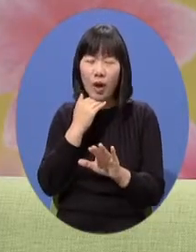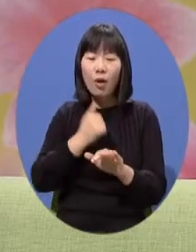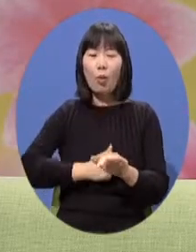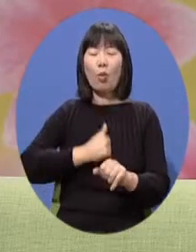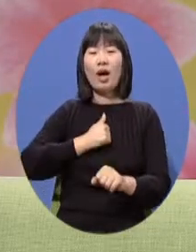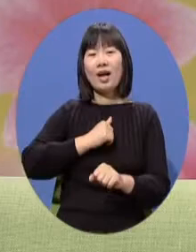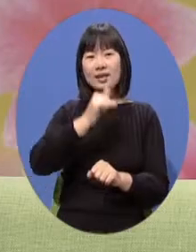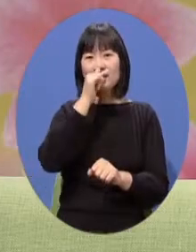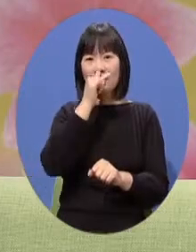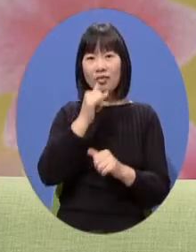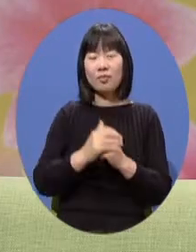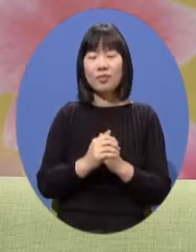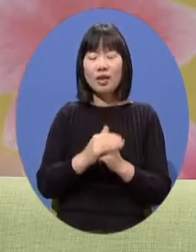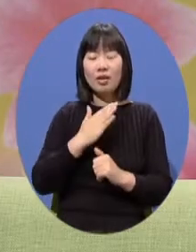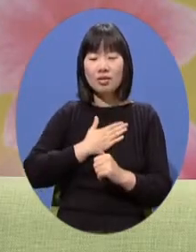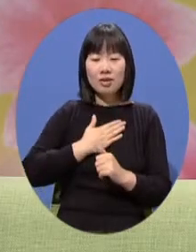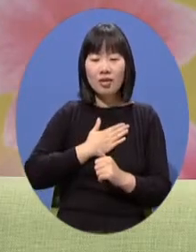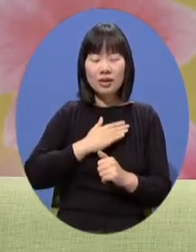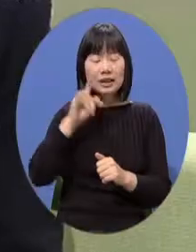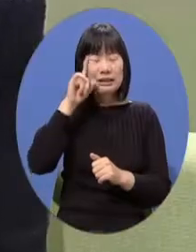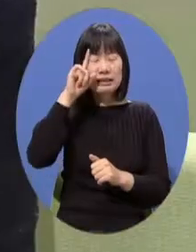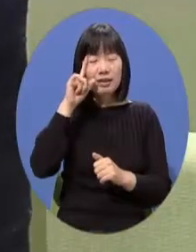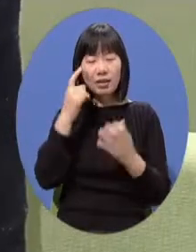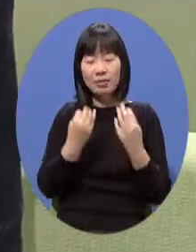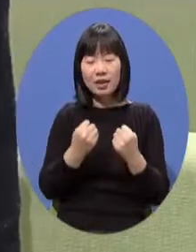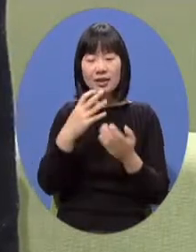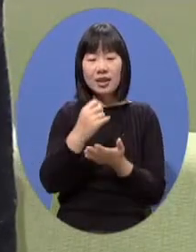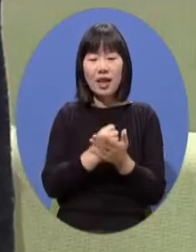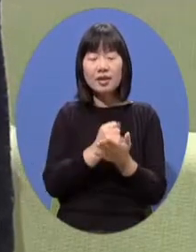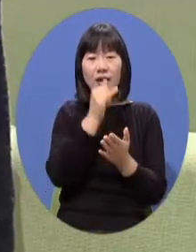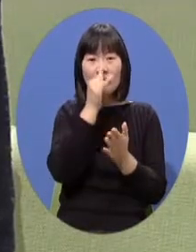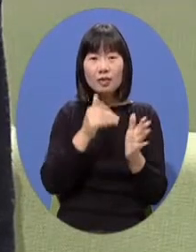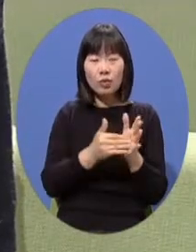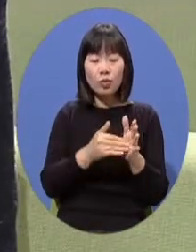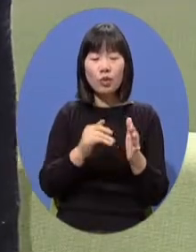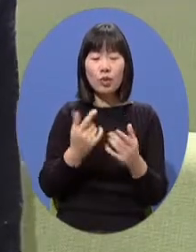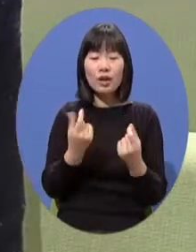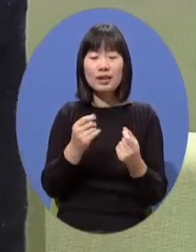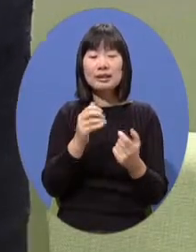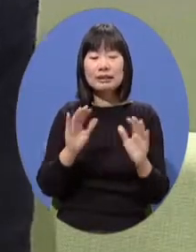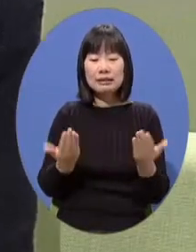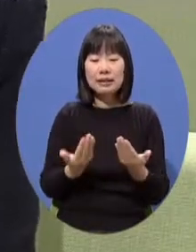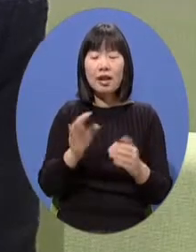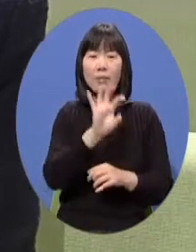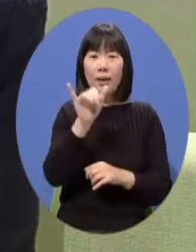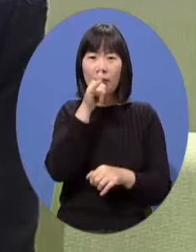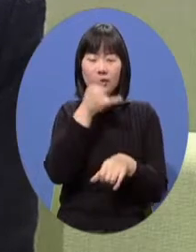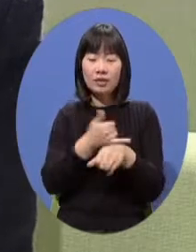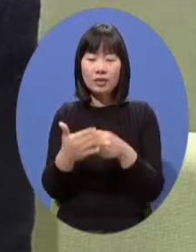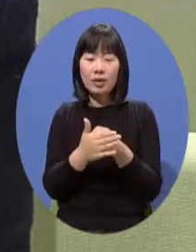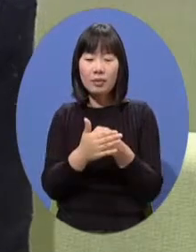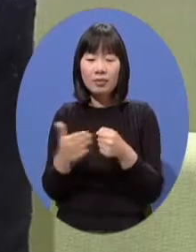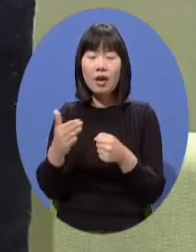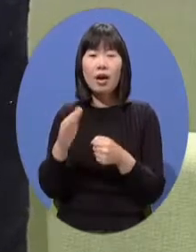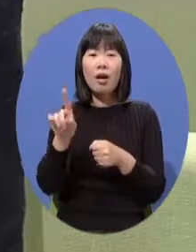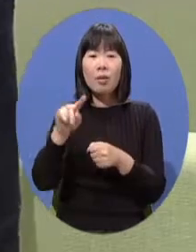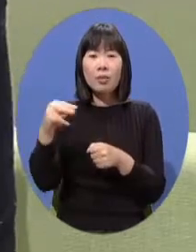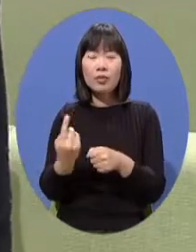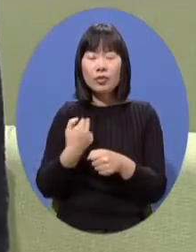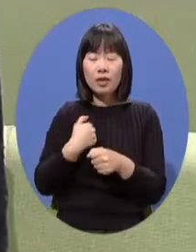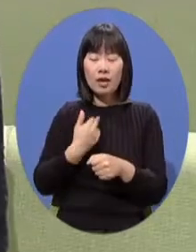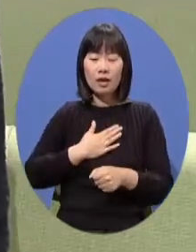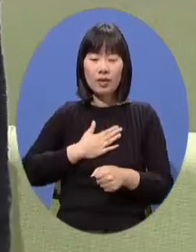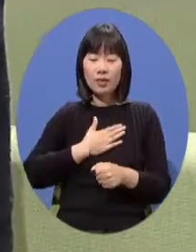화나요. 네. 그래서 정서적인 스트레스를 굉장히 많이 갖게 되고 이런 일이 반복되다 보면 아, 아무도 내 감정을